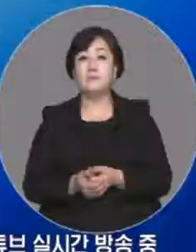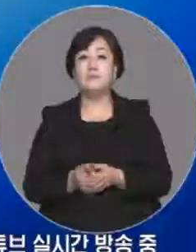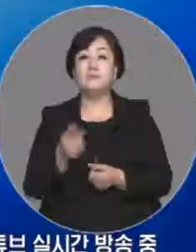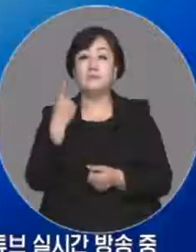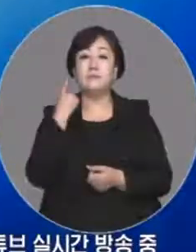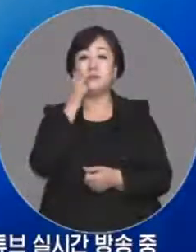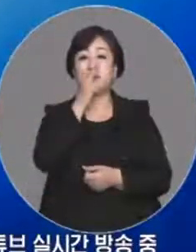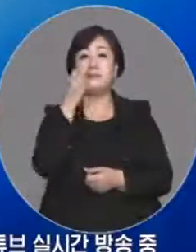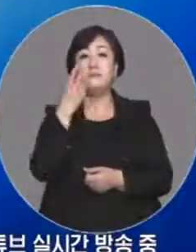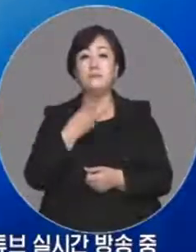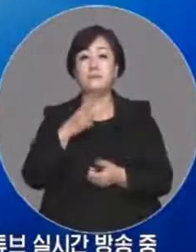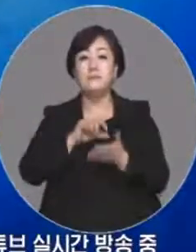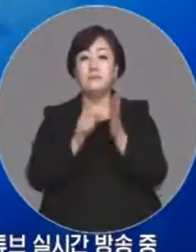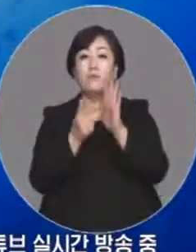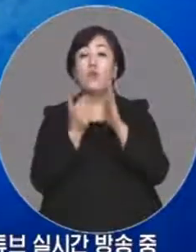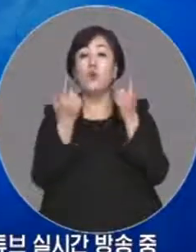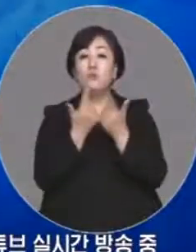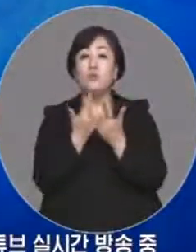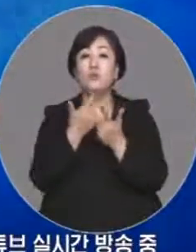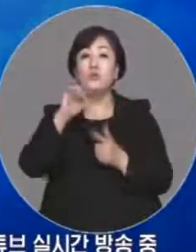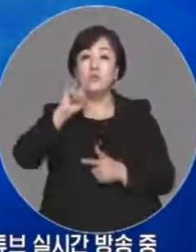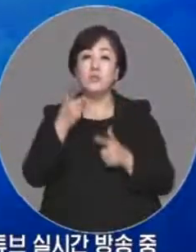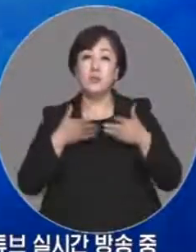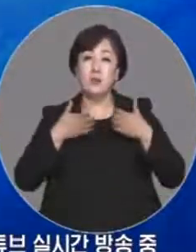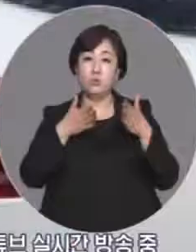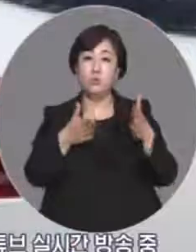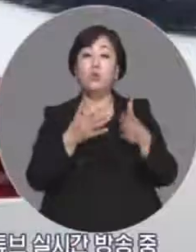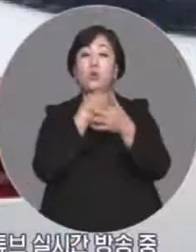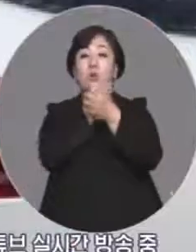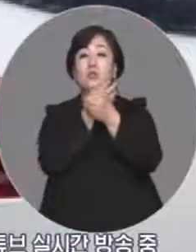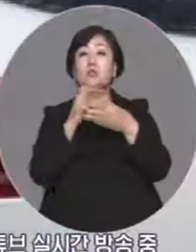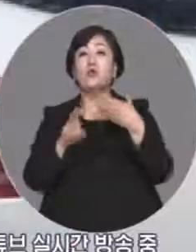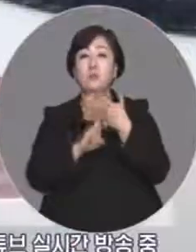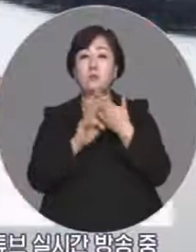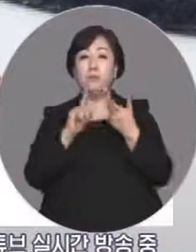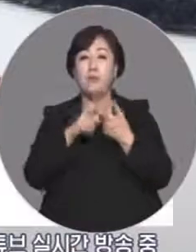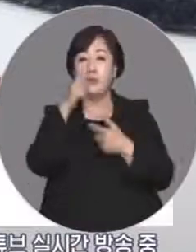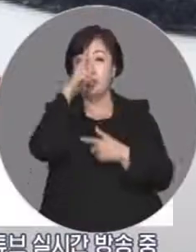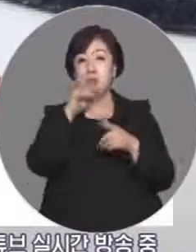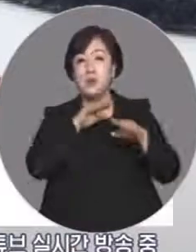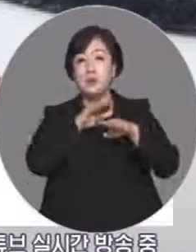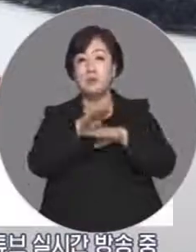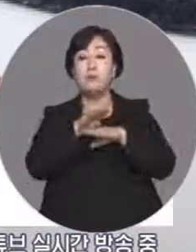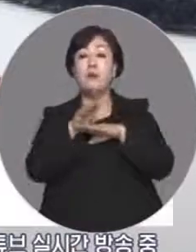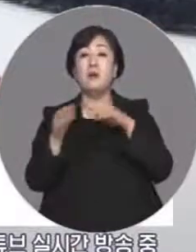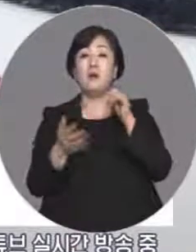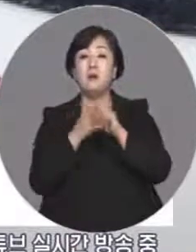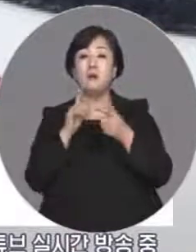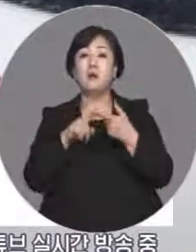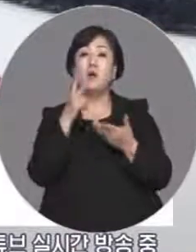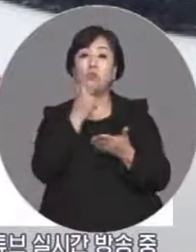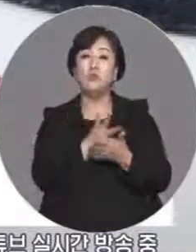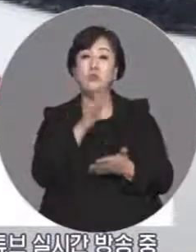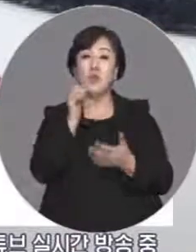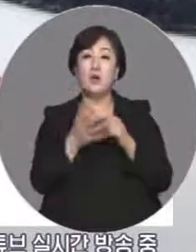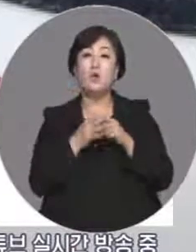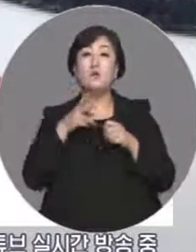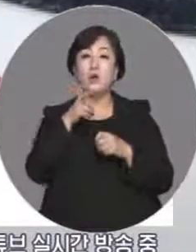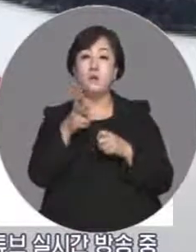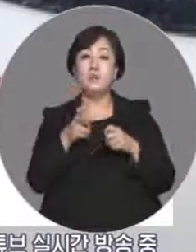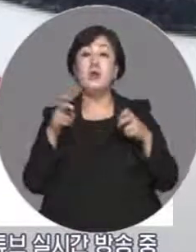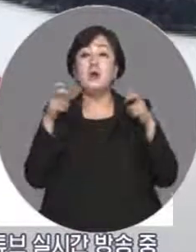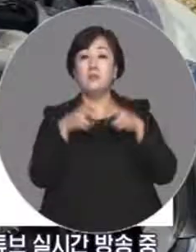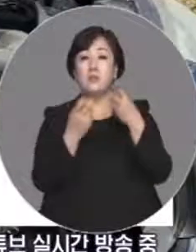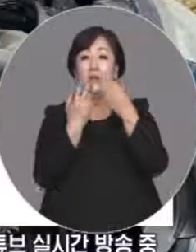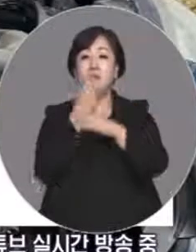어제 오후 3시쯤 북구 진장동 의한 도로에서 신호위반으로 경찰의 추적을 받던 승용차가 주차된 화물차 봐 승용차를